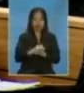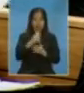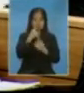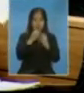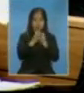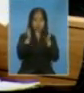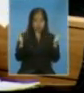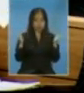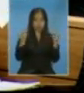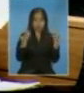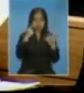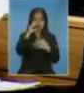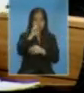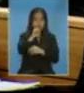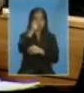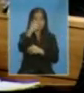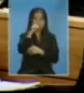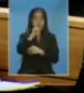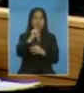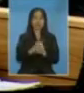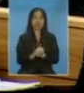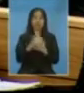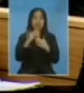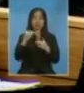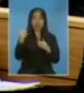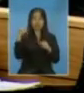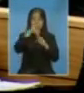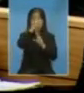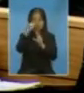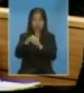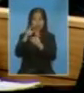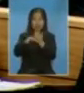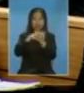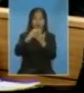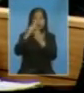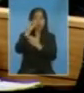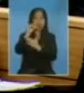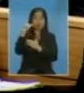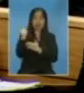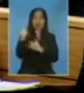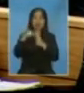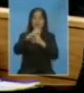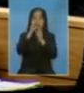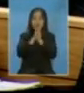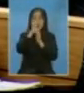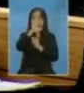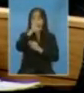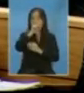อันนี้กว้างมากนะครับแล้วก็รวมมาอยู่ในยุทธศาสตร์รวมทั้งสิ้นเฉพาะในยุทธศาสตร์นี้ 500,000 กว่าล้าน